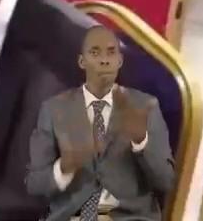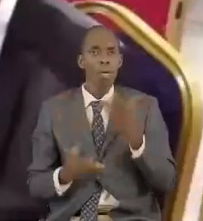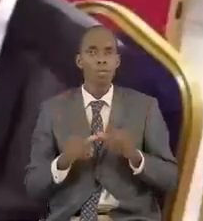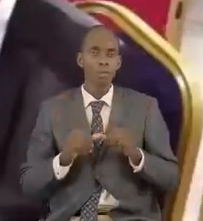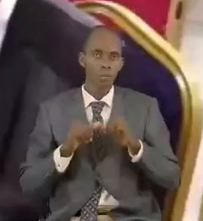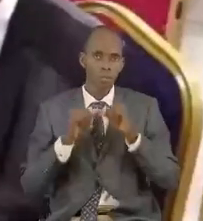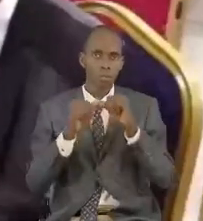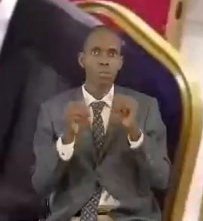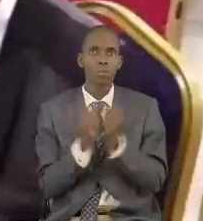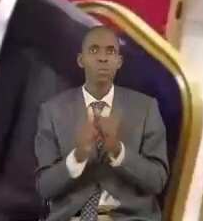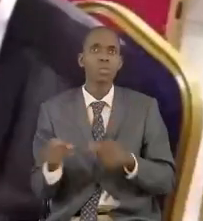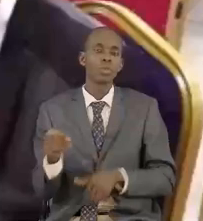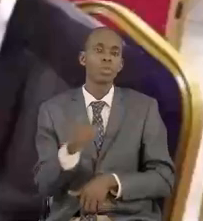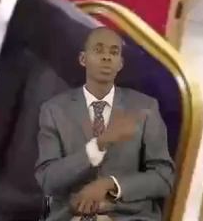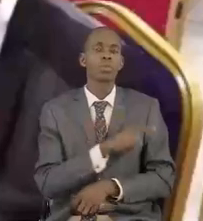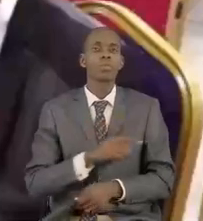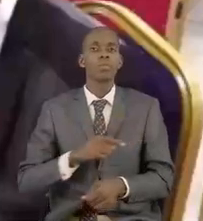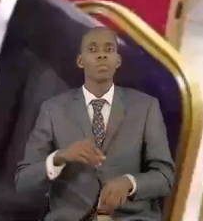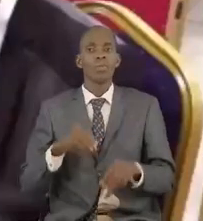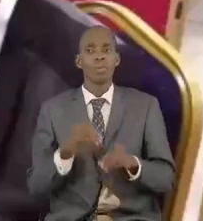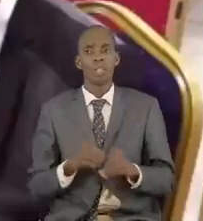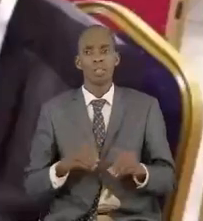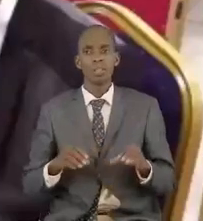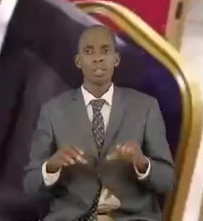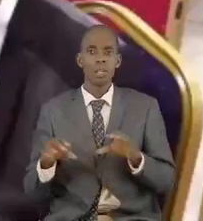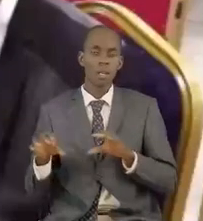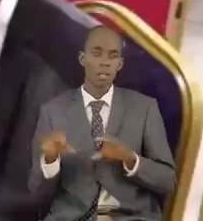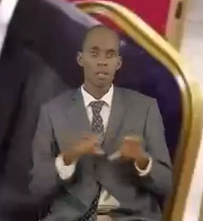soi-même parmi vous